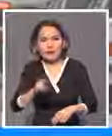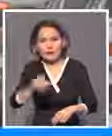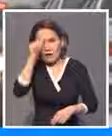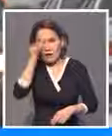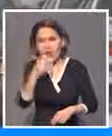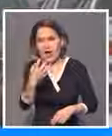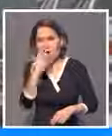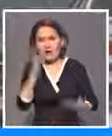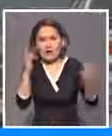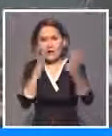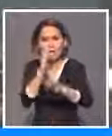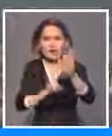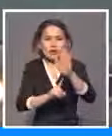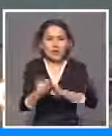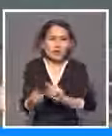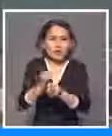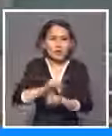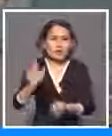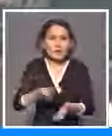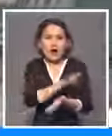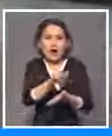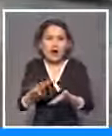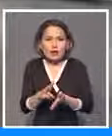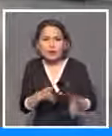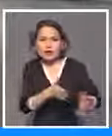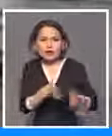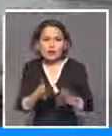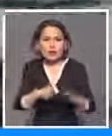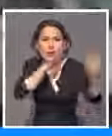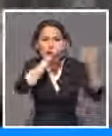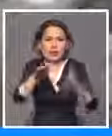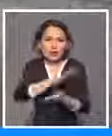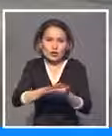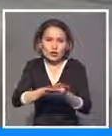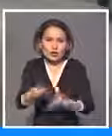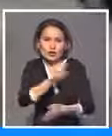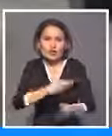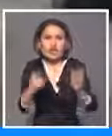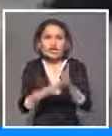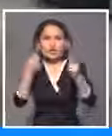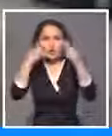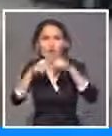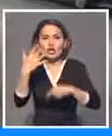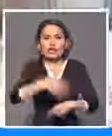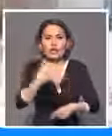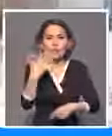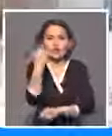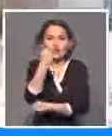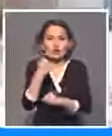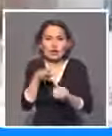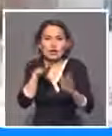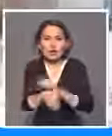8 градусқа көтеріледі деп отыр. Ал қала жолдары коммуналдық мекемесінен қар тазалау жұмыстарына 7 техника мен 25 жұмысшы